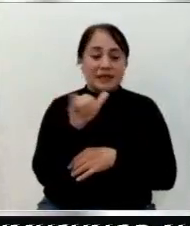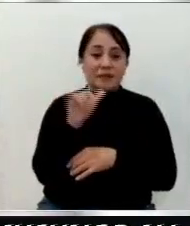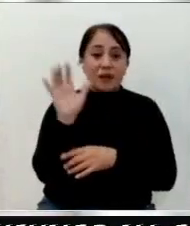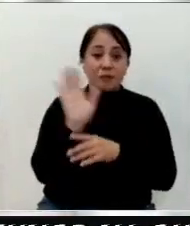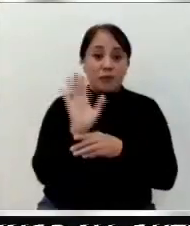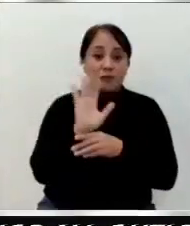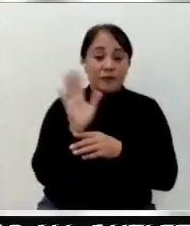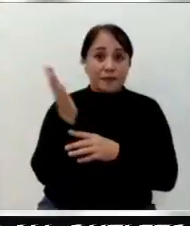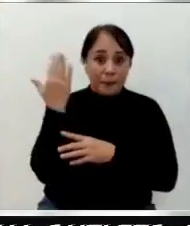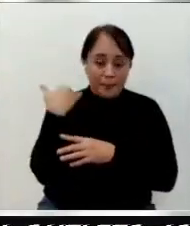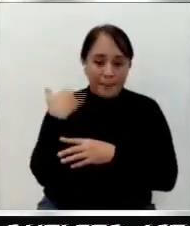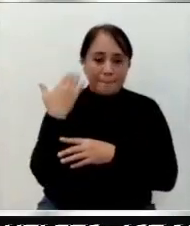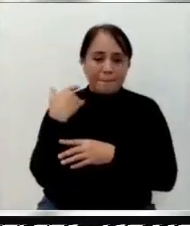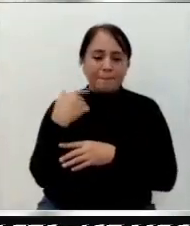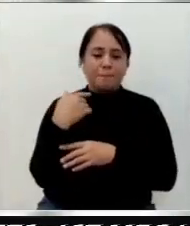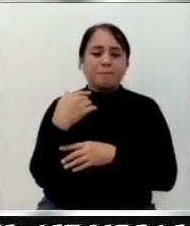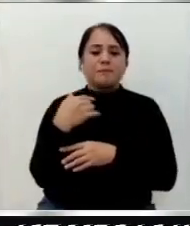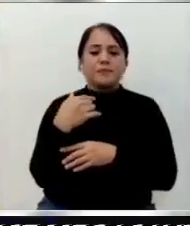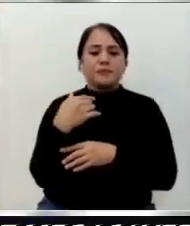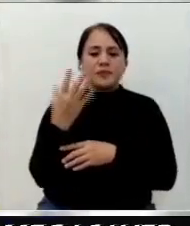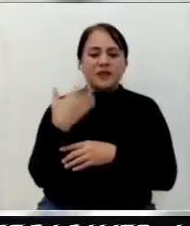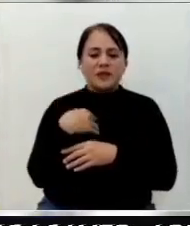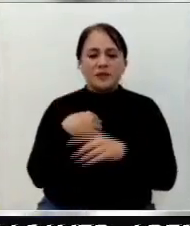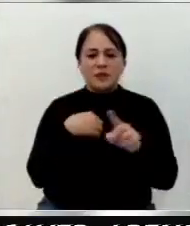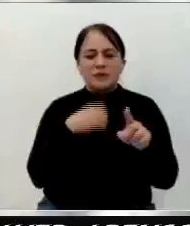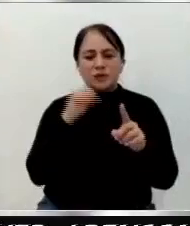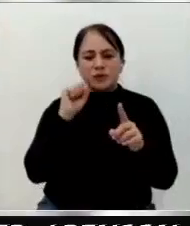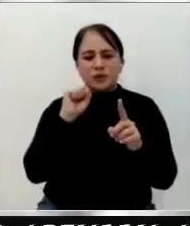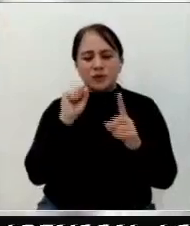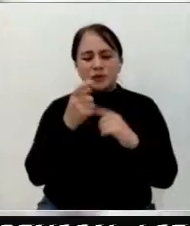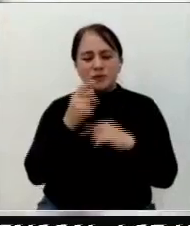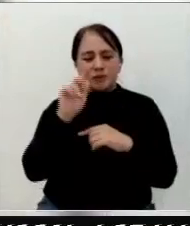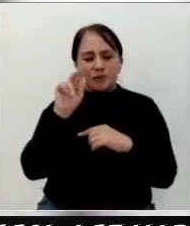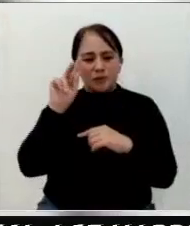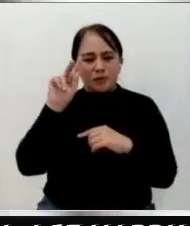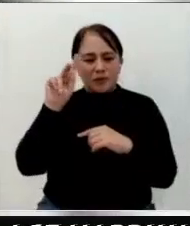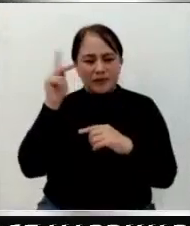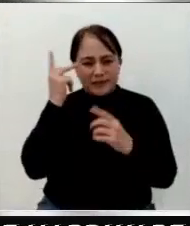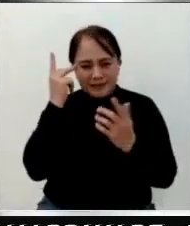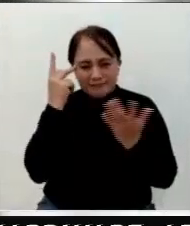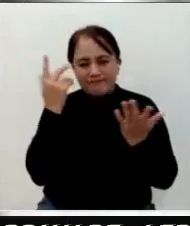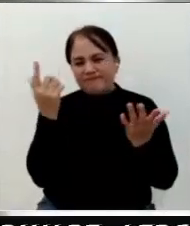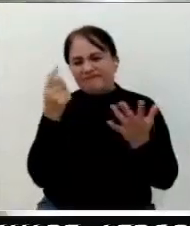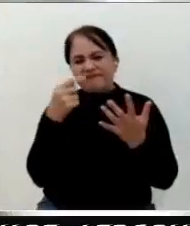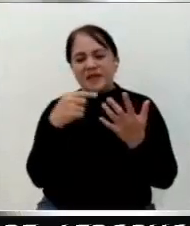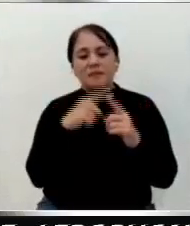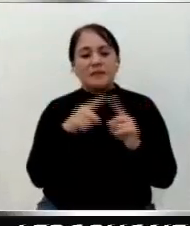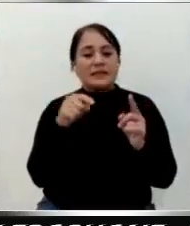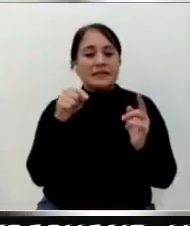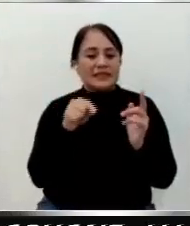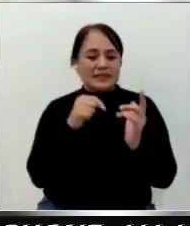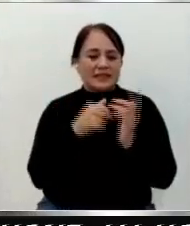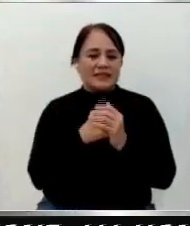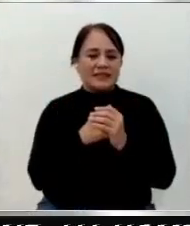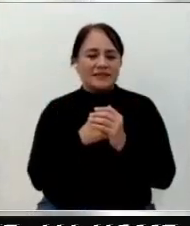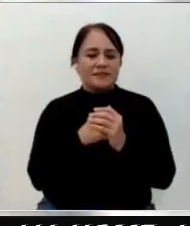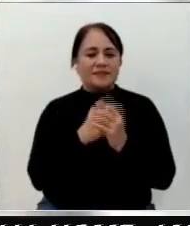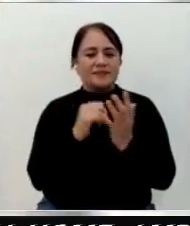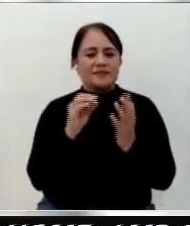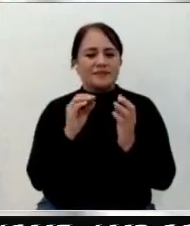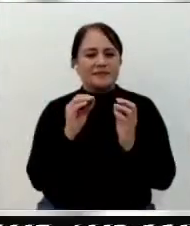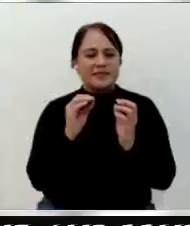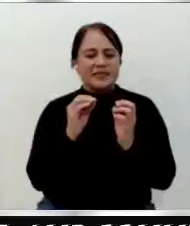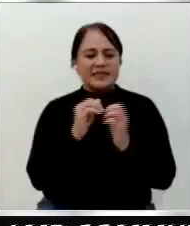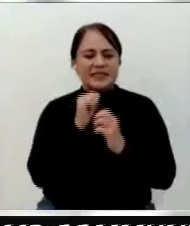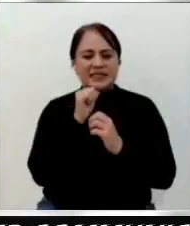mga soci political realism ito kasi ah hindi siya Fantasy pero magic realism